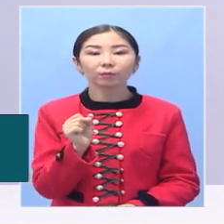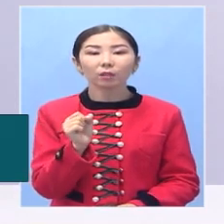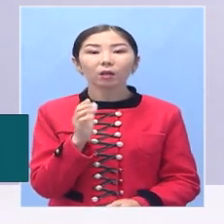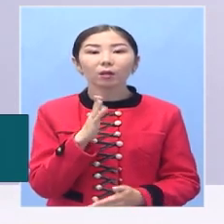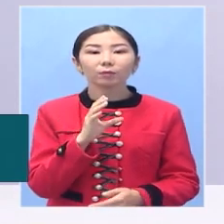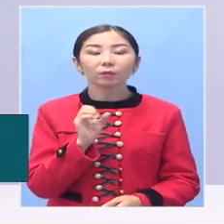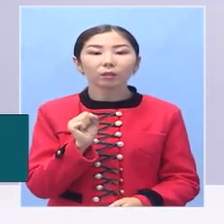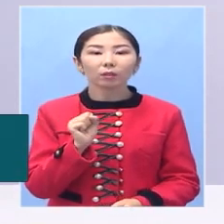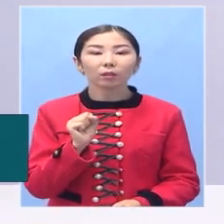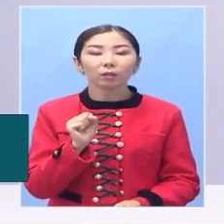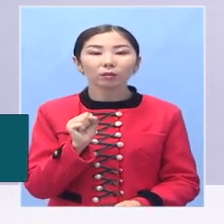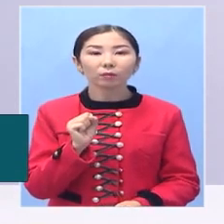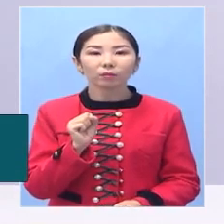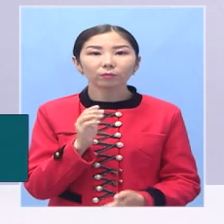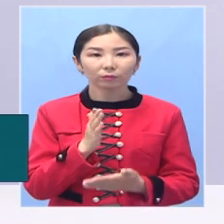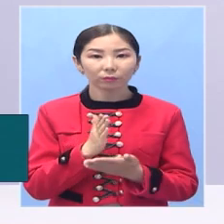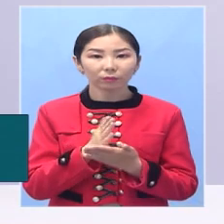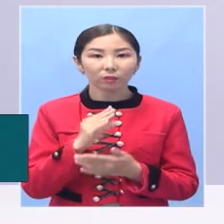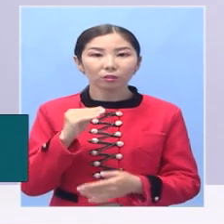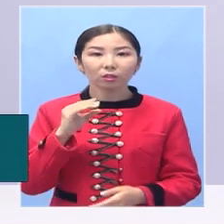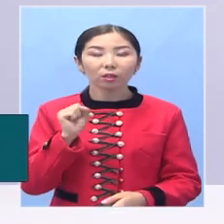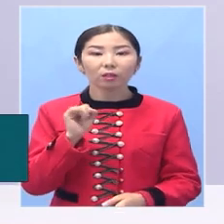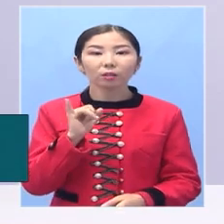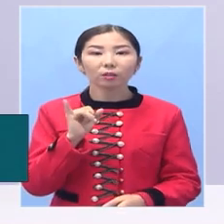Ануш құрылыс, жаңағы Жайық Сити.